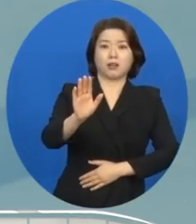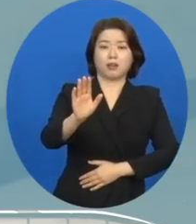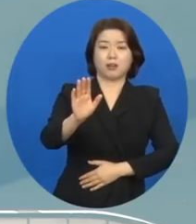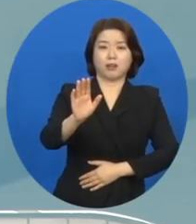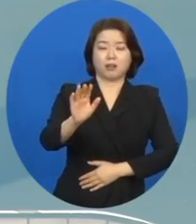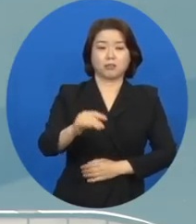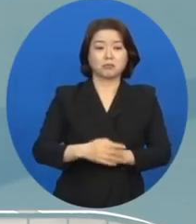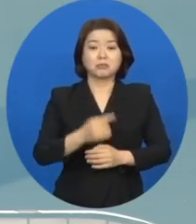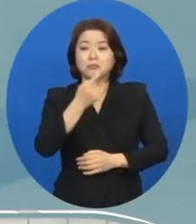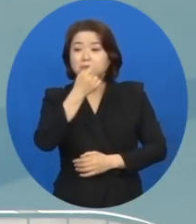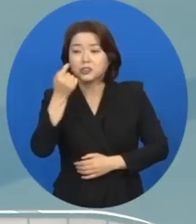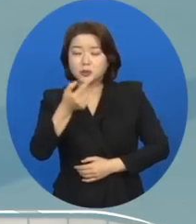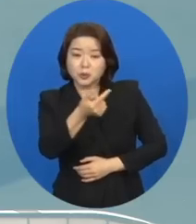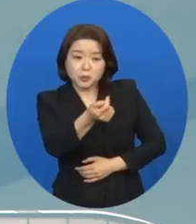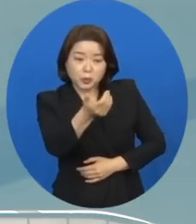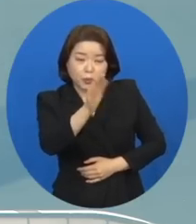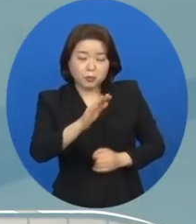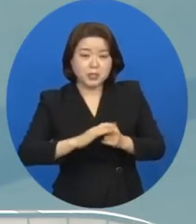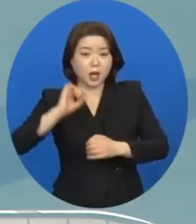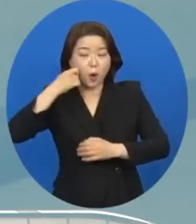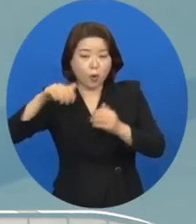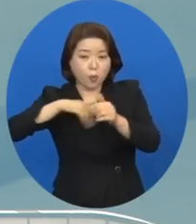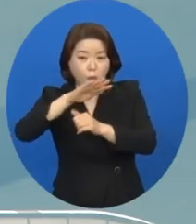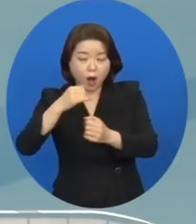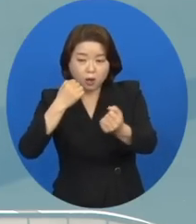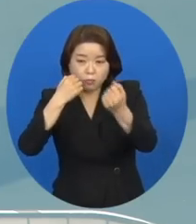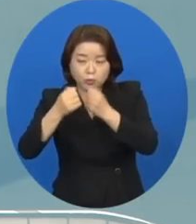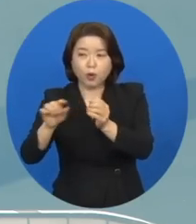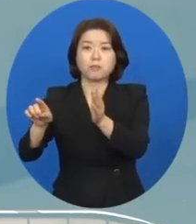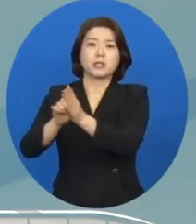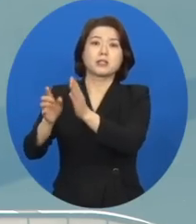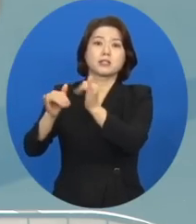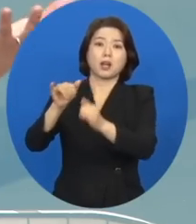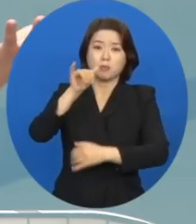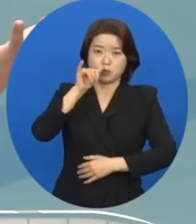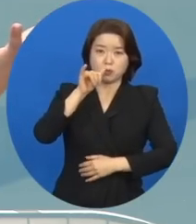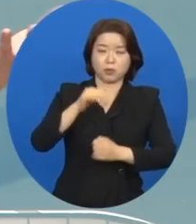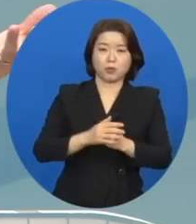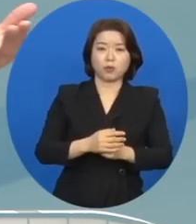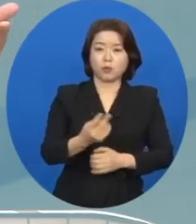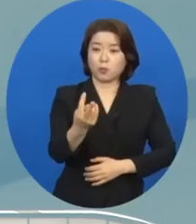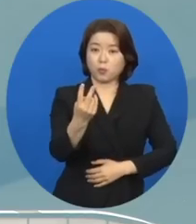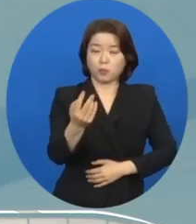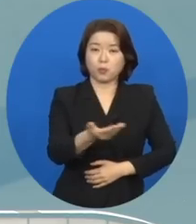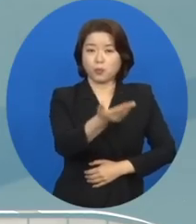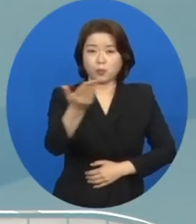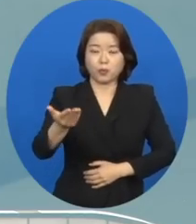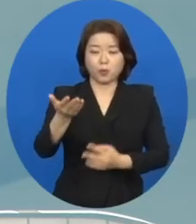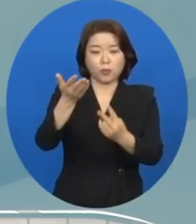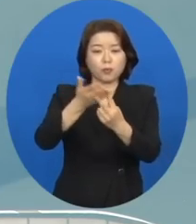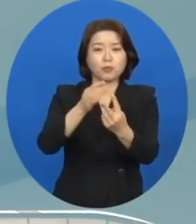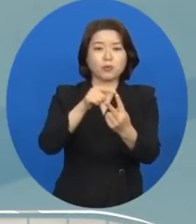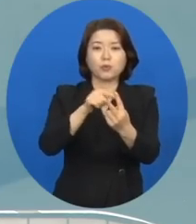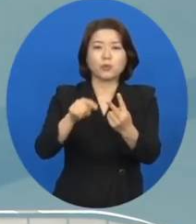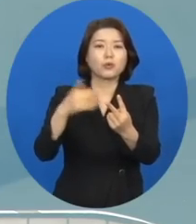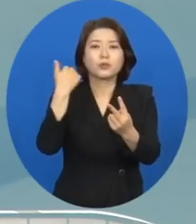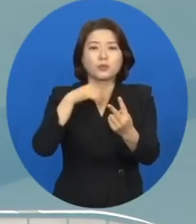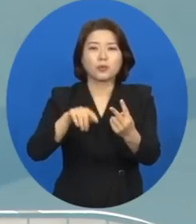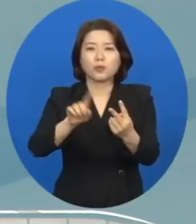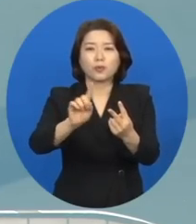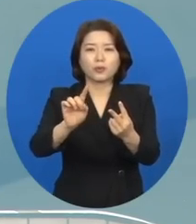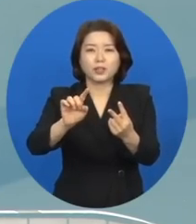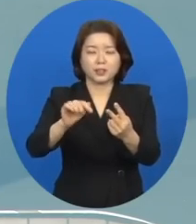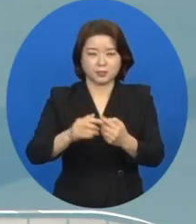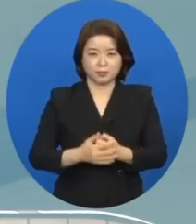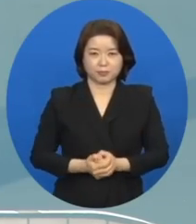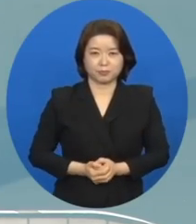증거가 별로 없고 어려운 환경 중에도 믿는 사람이 있습니다. 여러분들은 어느 쪽에 속하시죠? 안타깝게도